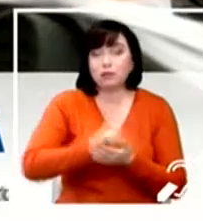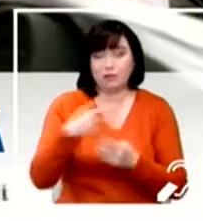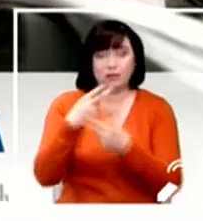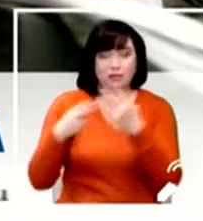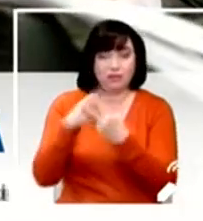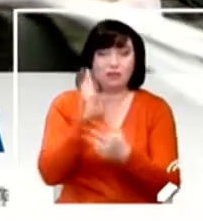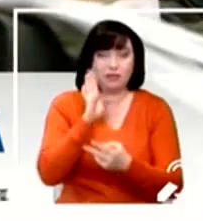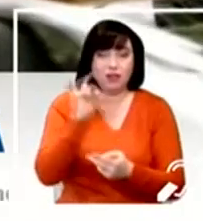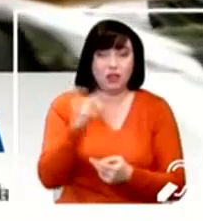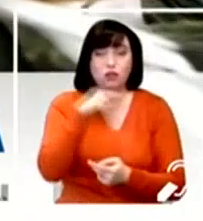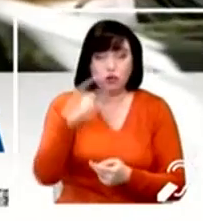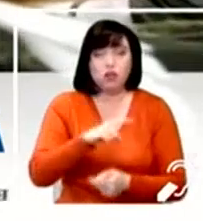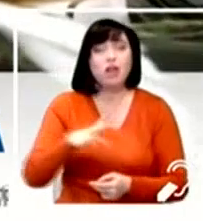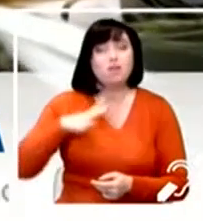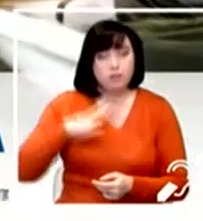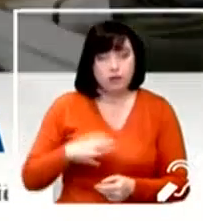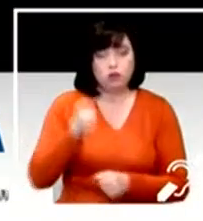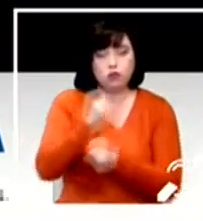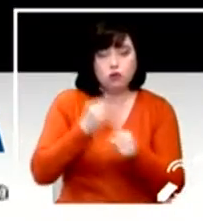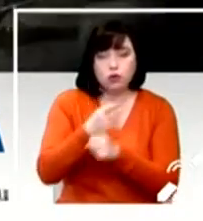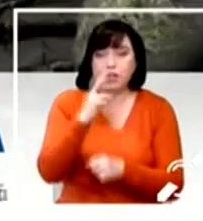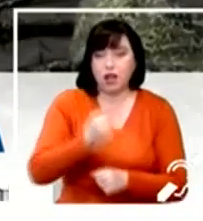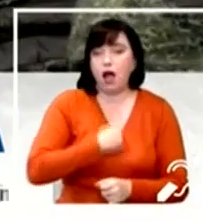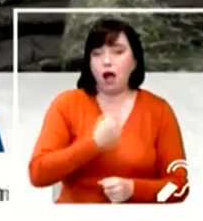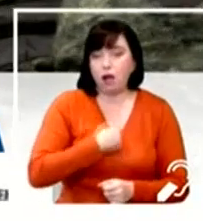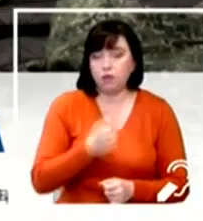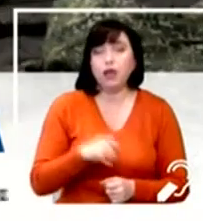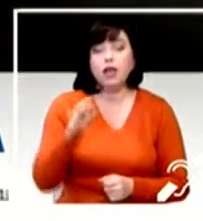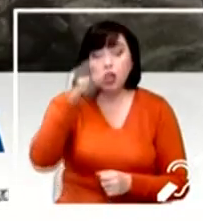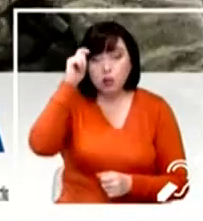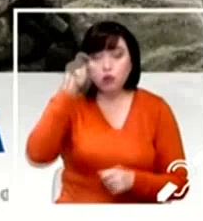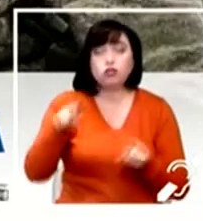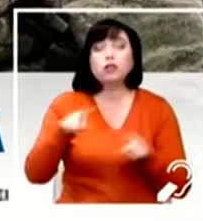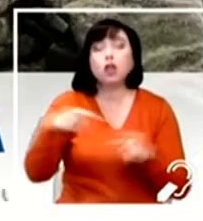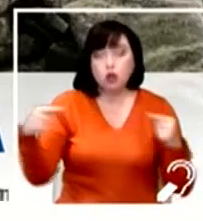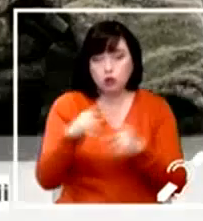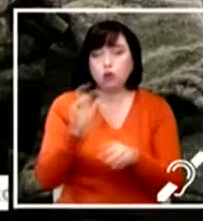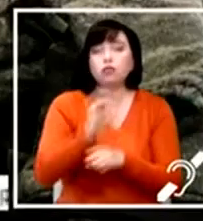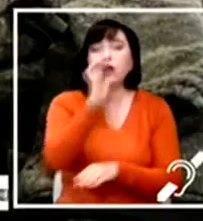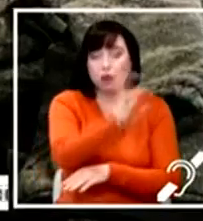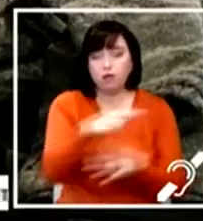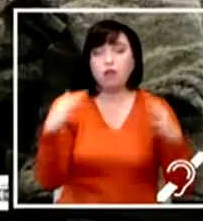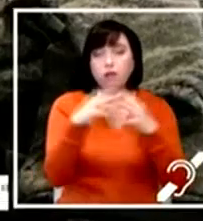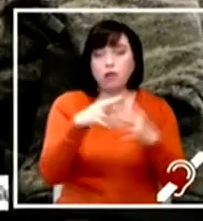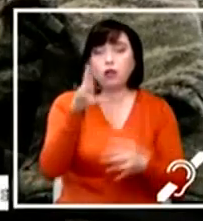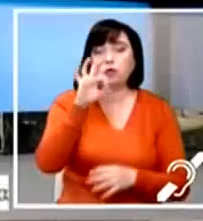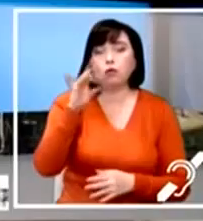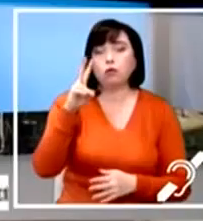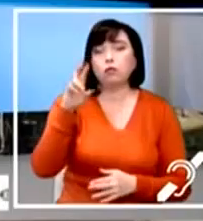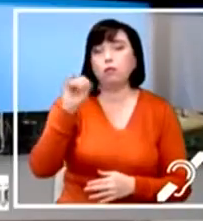deținuții din închisorile rusești sunt obligați să muncească pentru armată și bărbații sunt chiar trimiși pe frontul din Donbas.